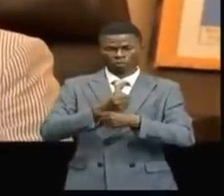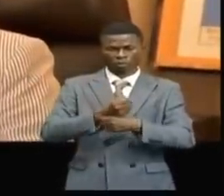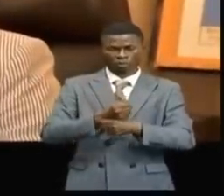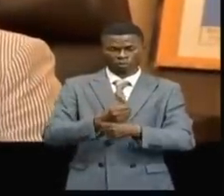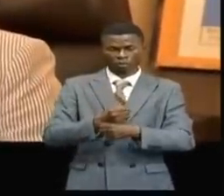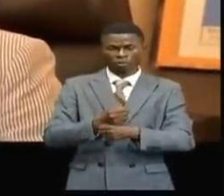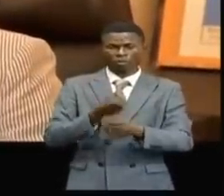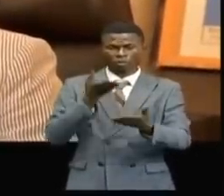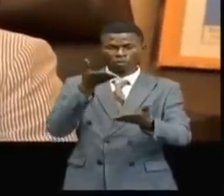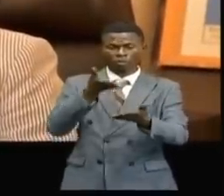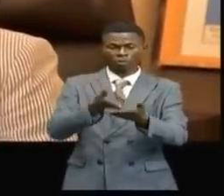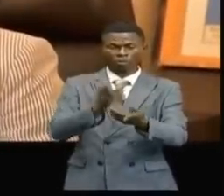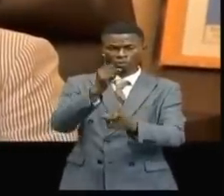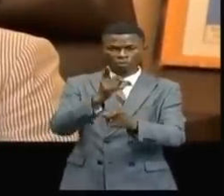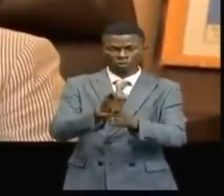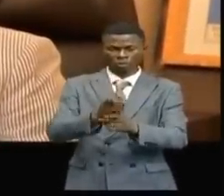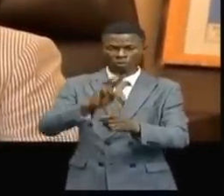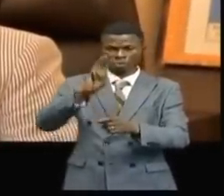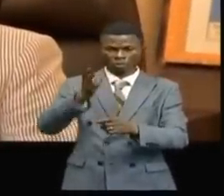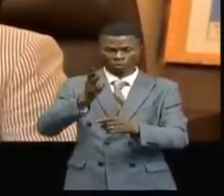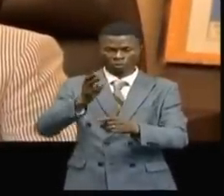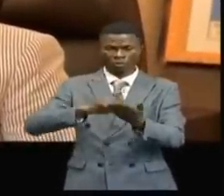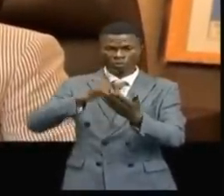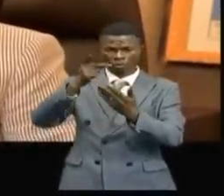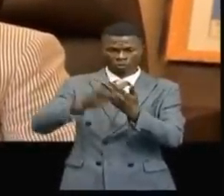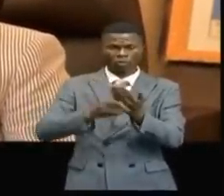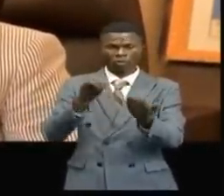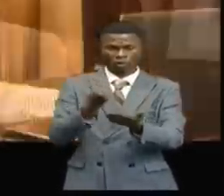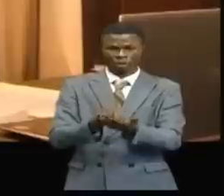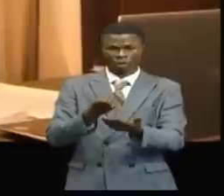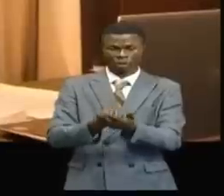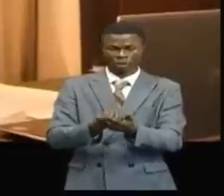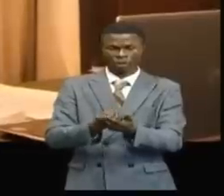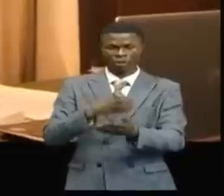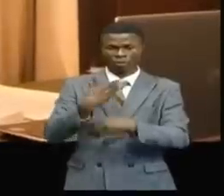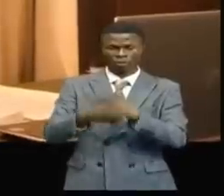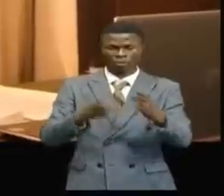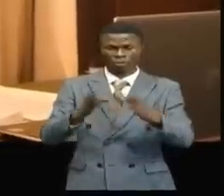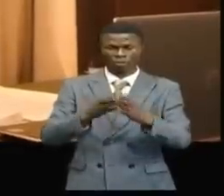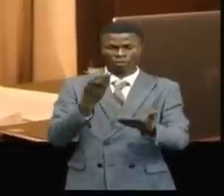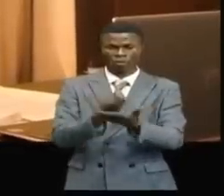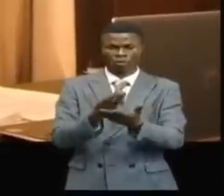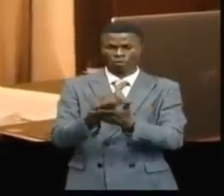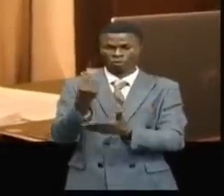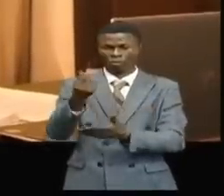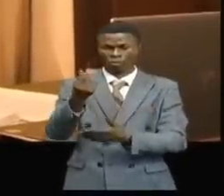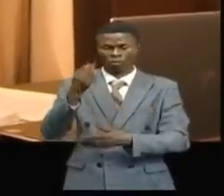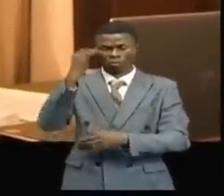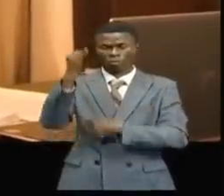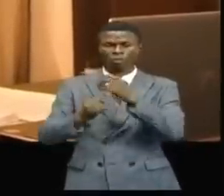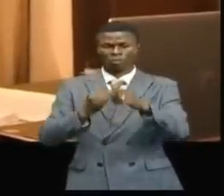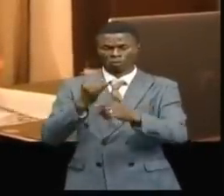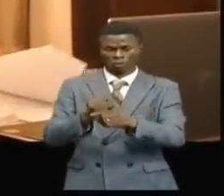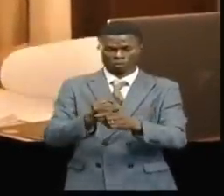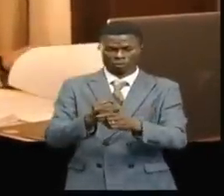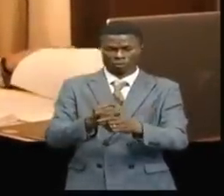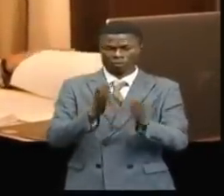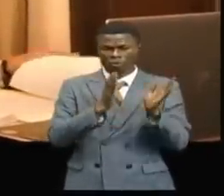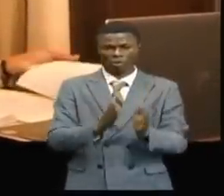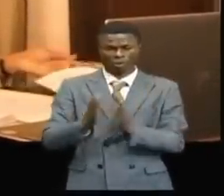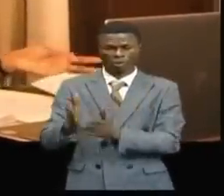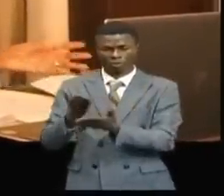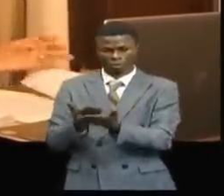repère structurel pour la troisième revue du programme économique conclu avec le Fonds monétaire international en cours de